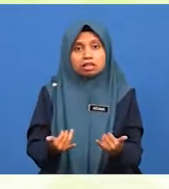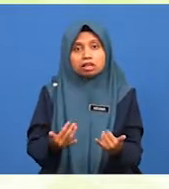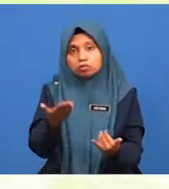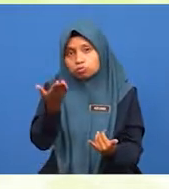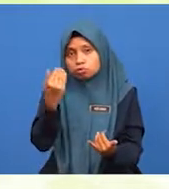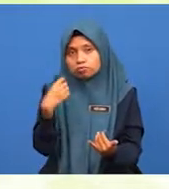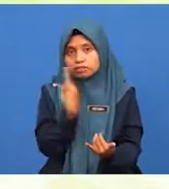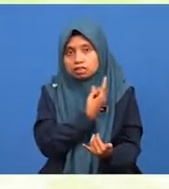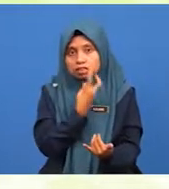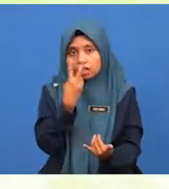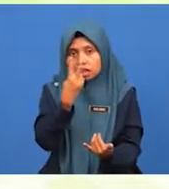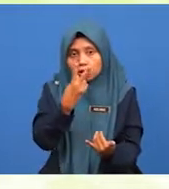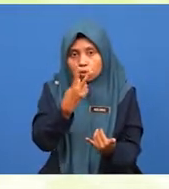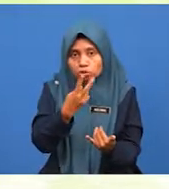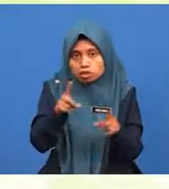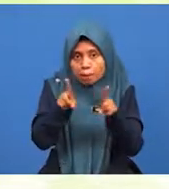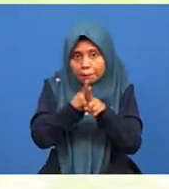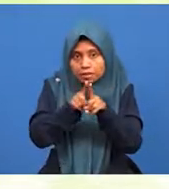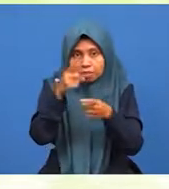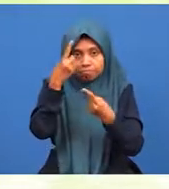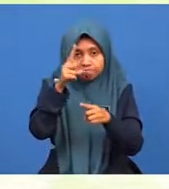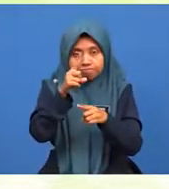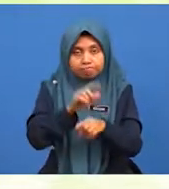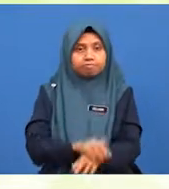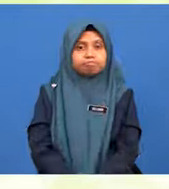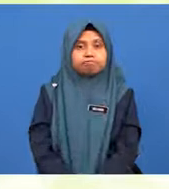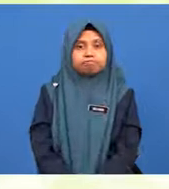Sekarang, mari kita semak jawapannya.